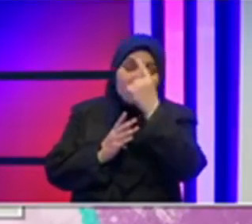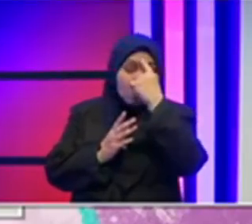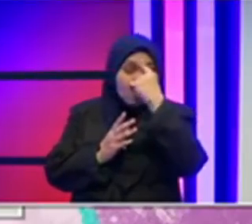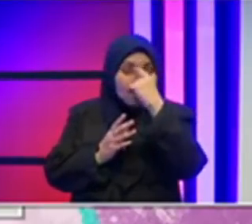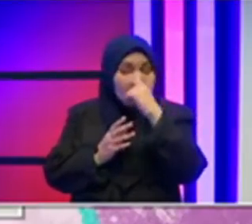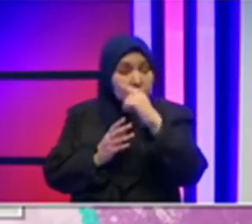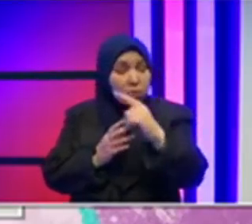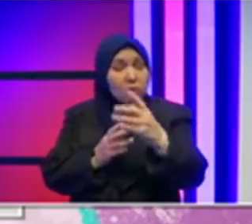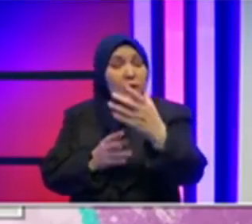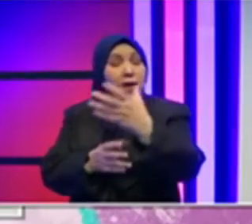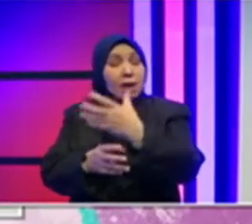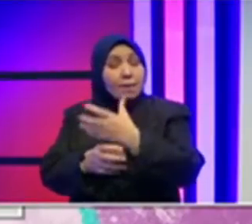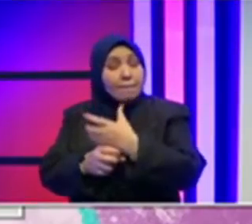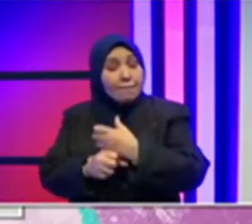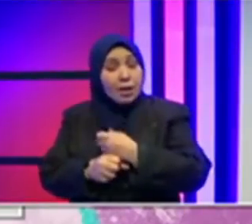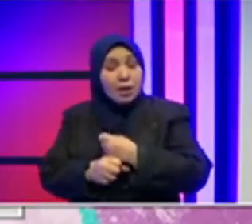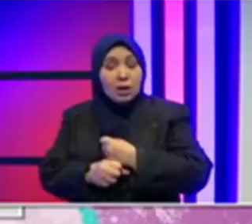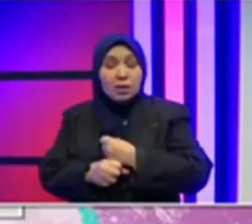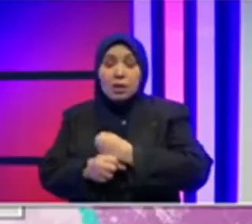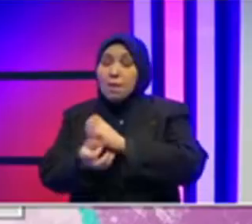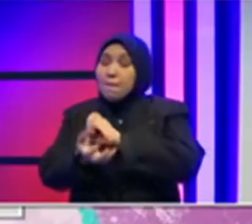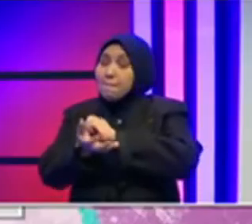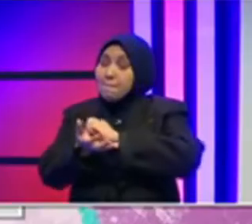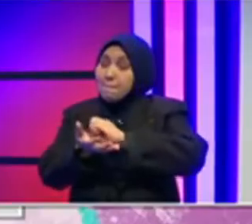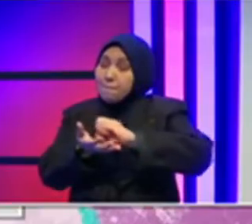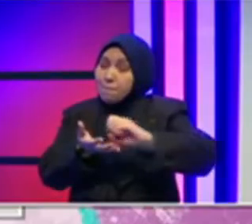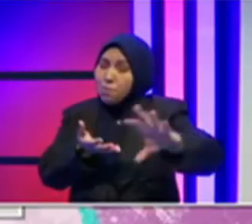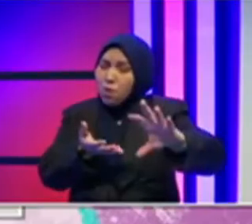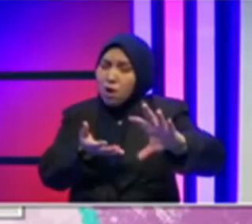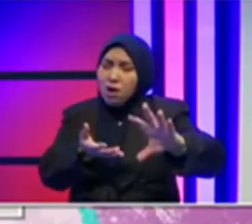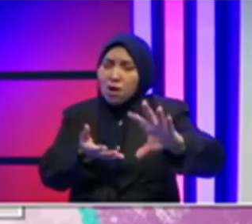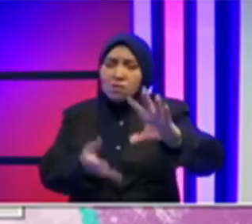فلينظر هل يذهبن